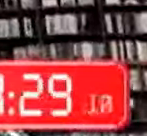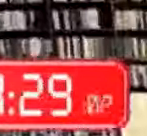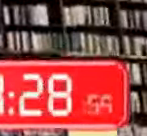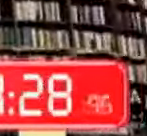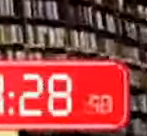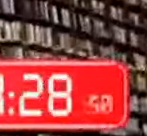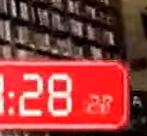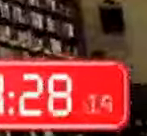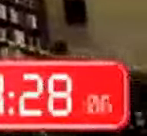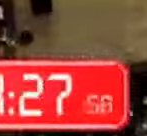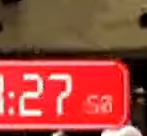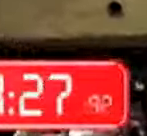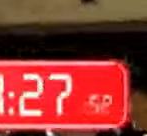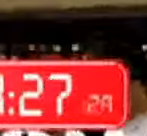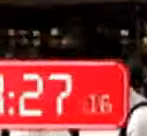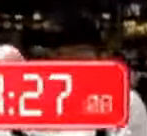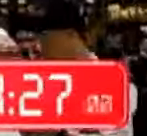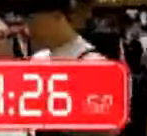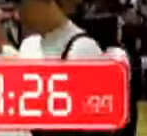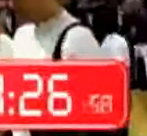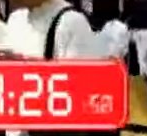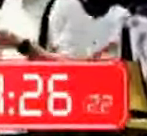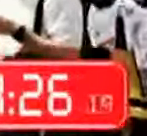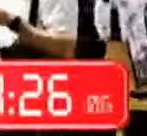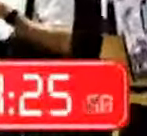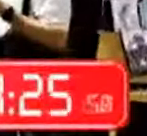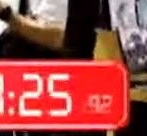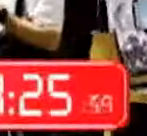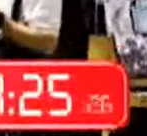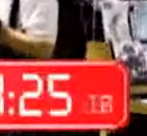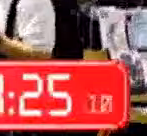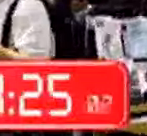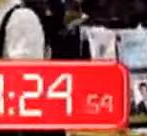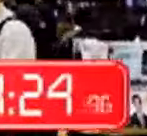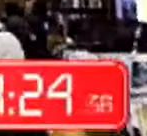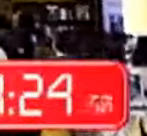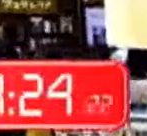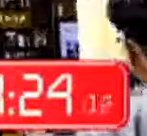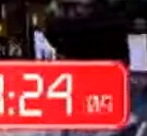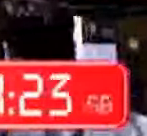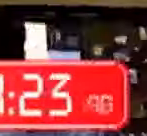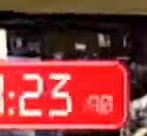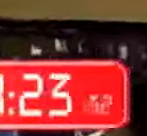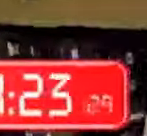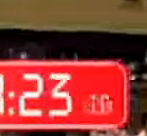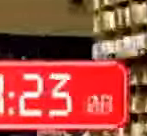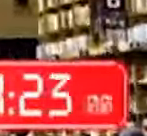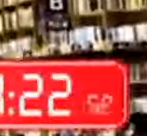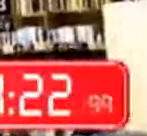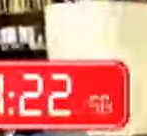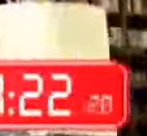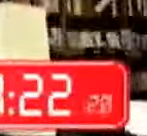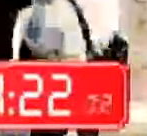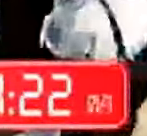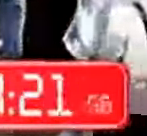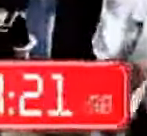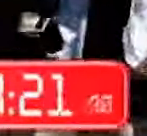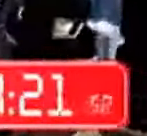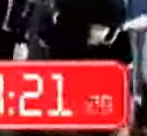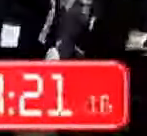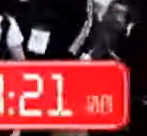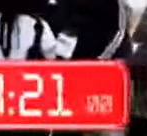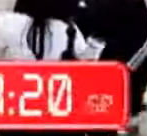na nakasalansan sa mga gahiganting bookshelf sa 4 na sulok ng library. Ang